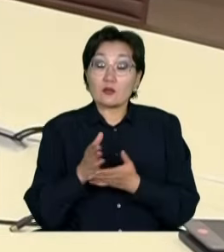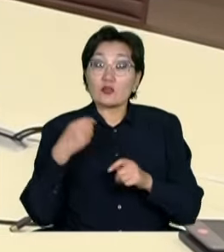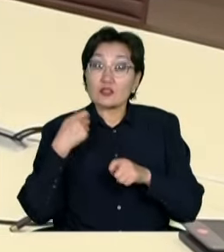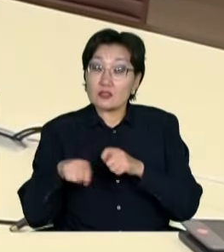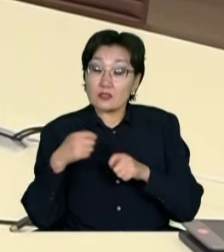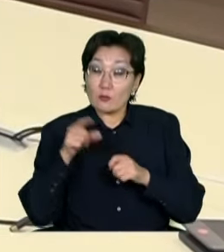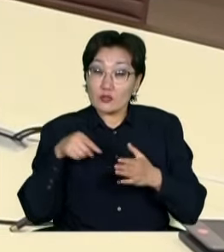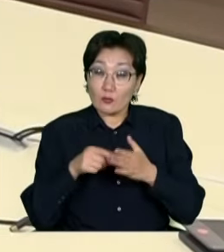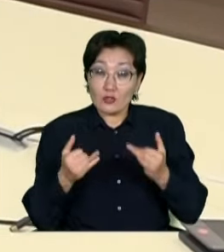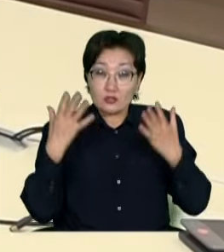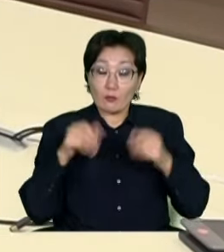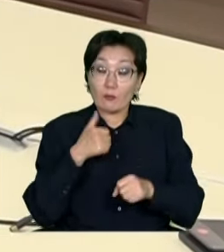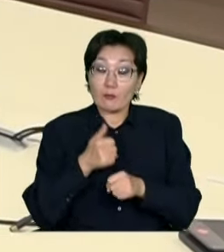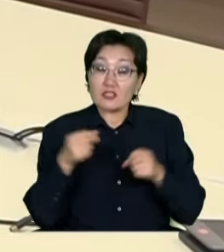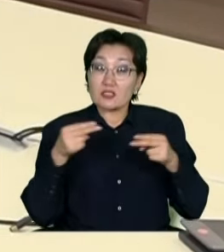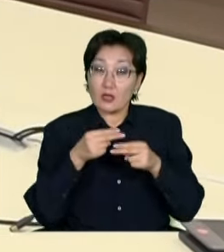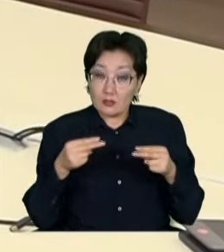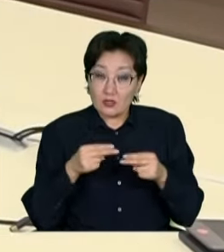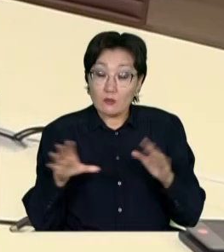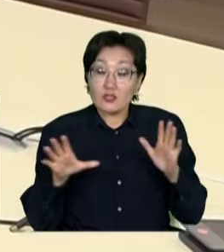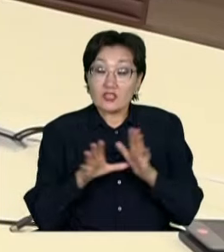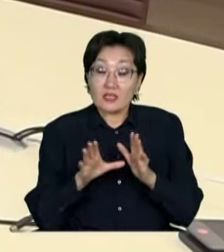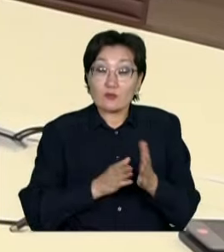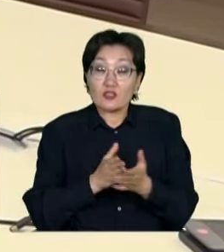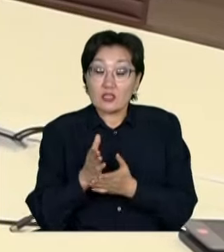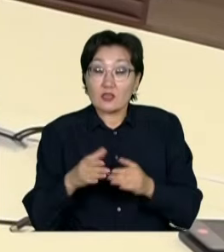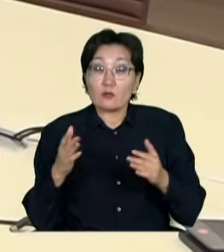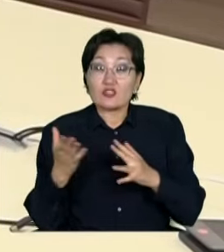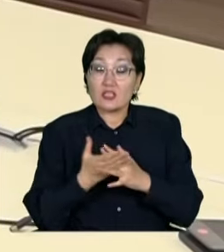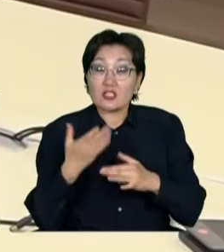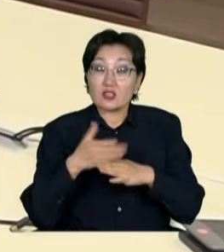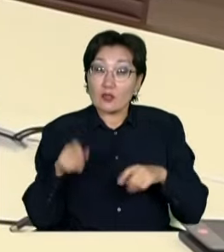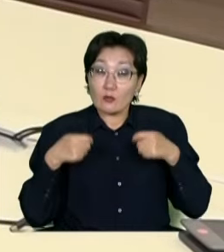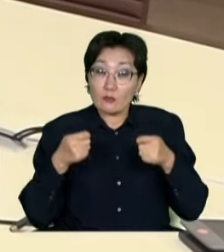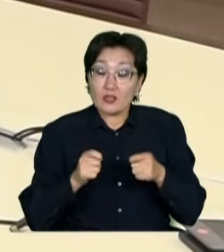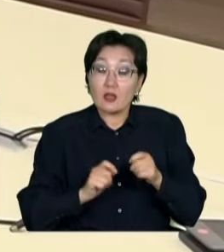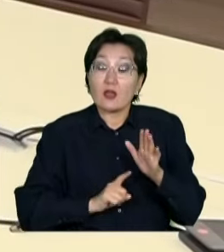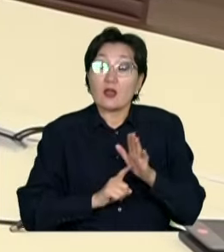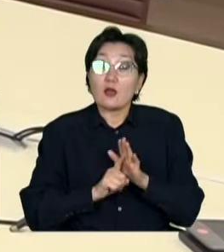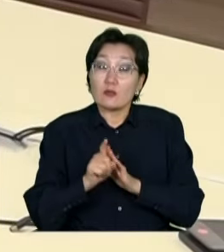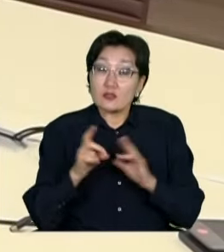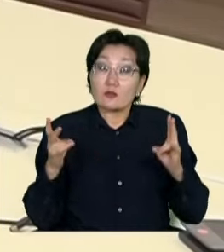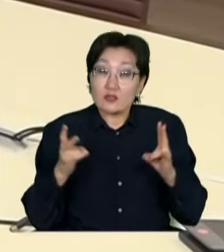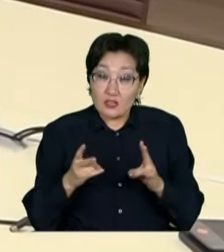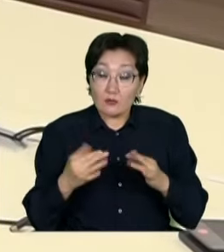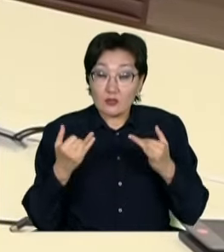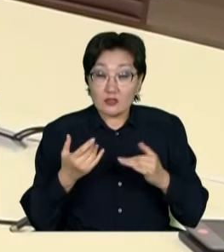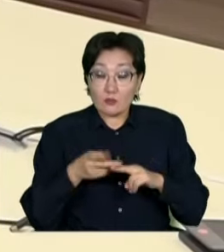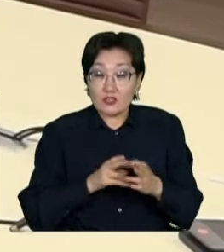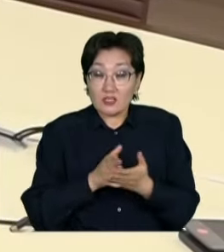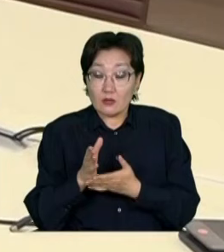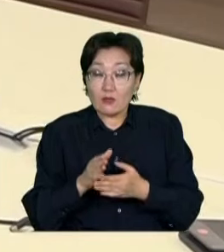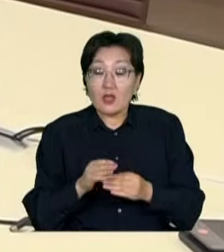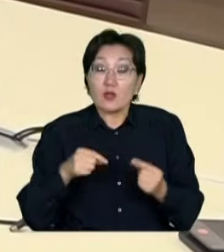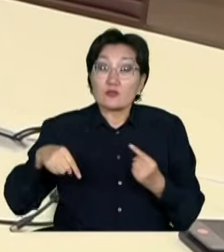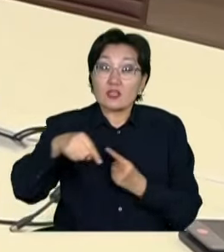құю мәселесі бүгінде басты тақырыптардың бірі. Энергетика секторына жеңілдетілген кредит беру қолға алынса деген ұсыныс бар. Себебі қазір бұл сала